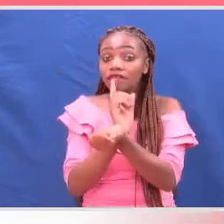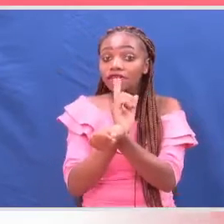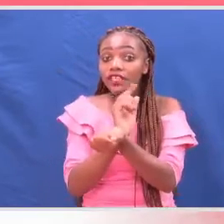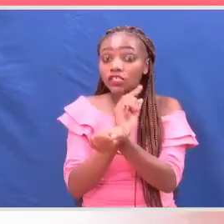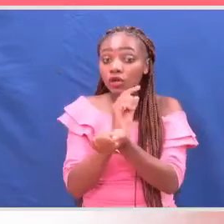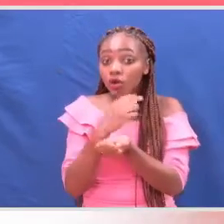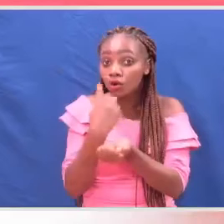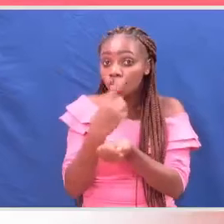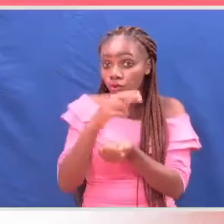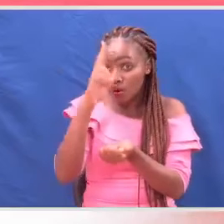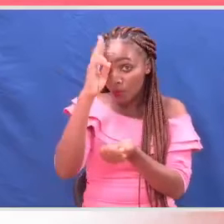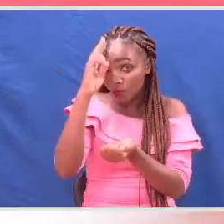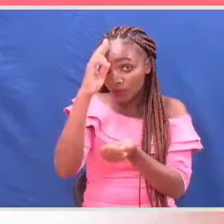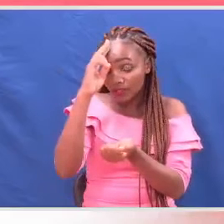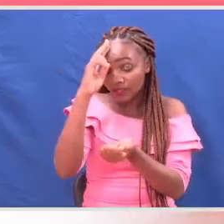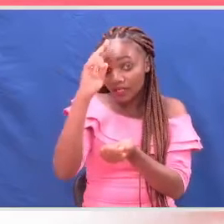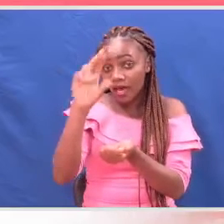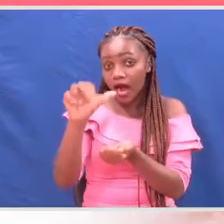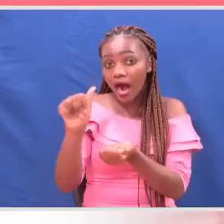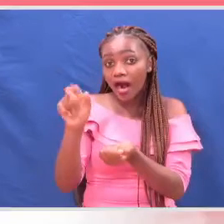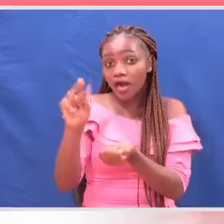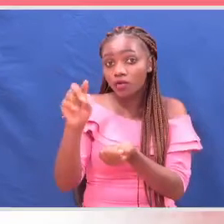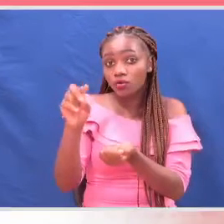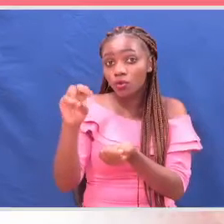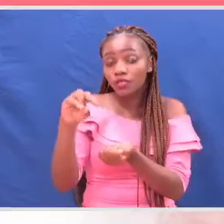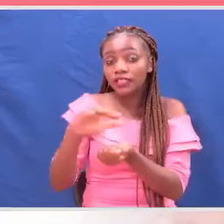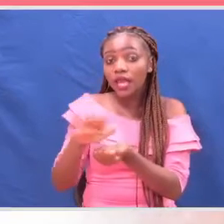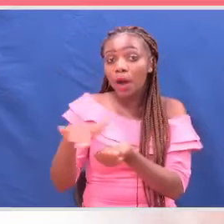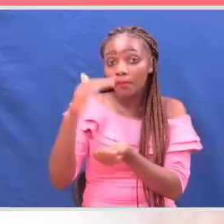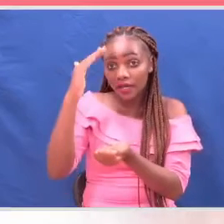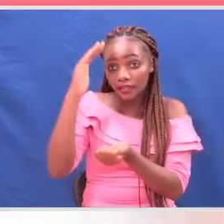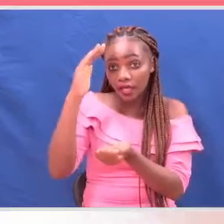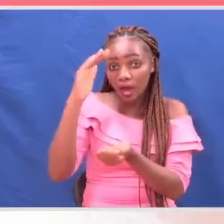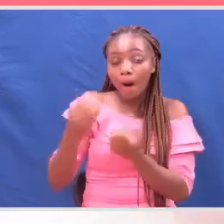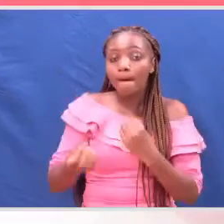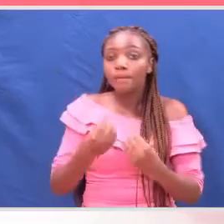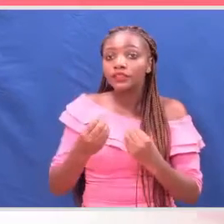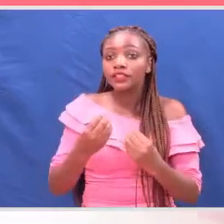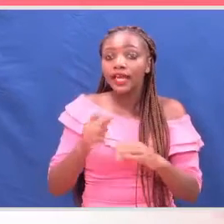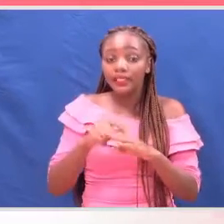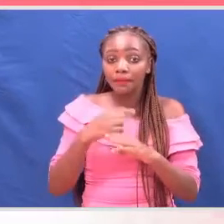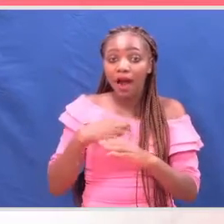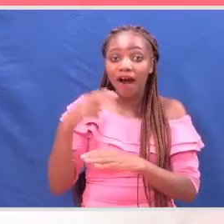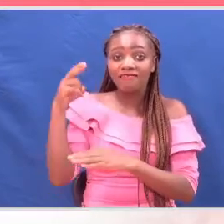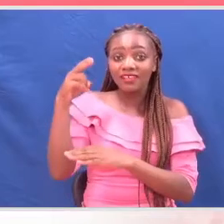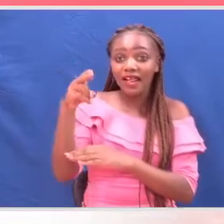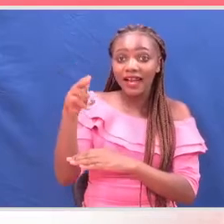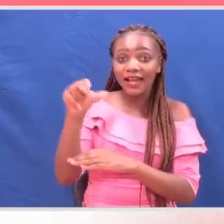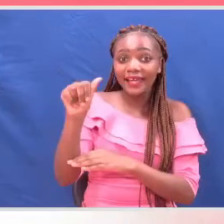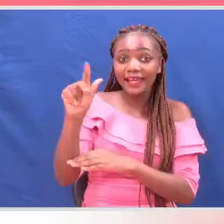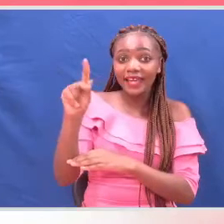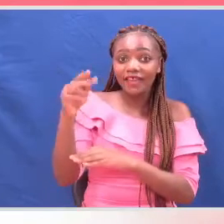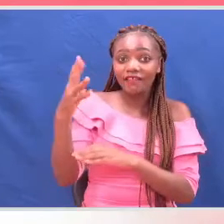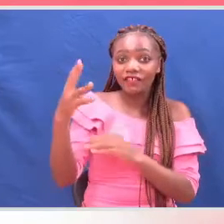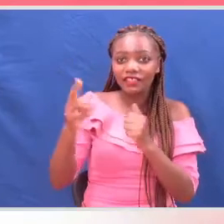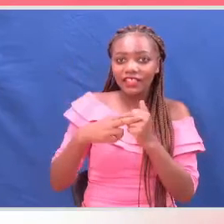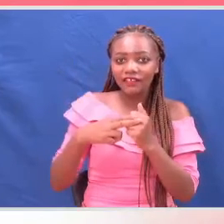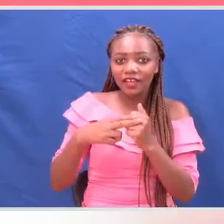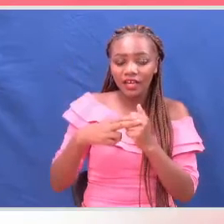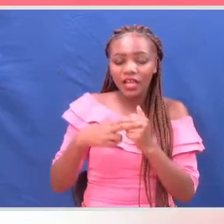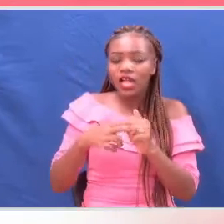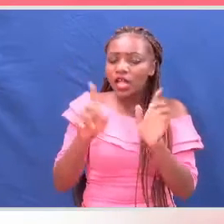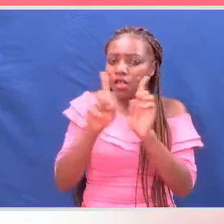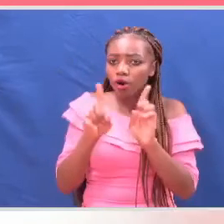wa polisi wa Adungosi huko Busia akiwa na bunduki aina ya AK47 pamoja na risasi